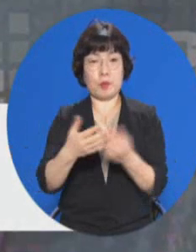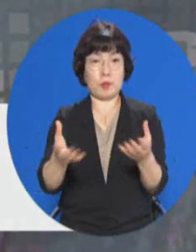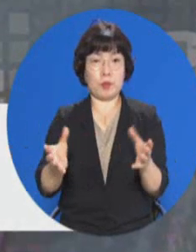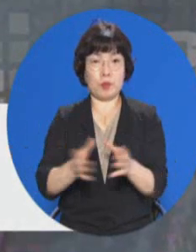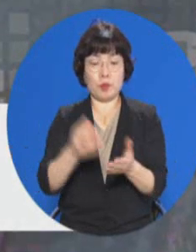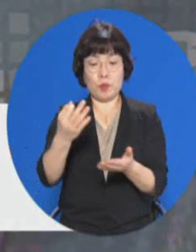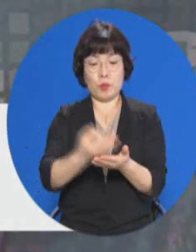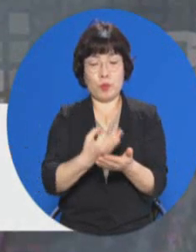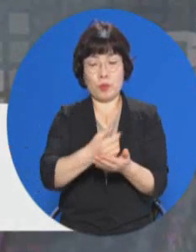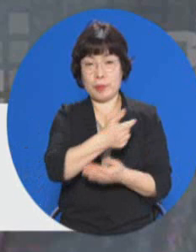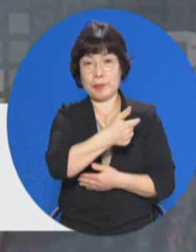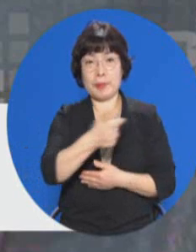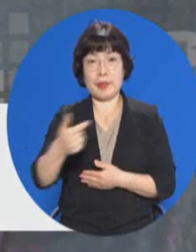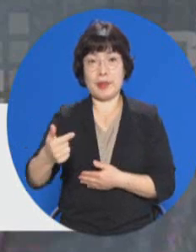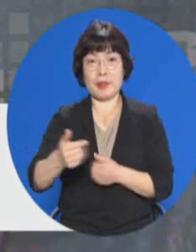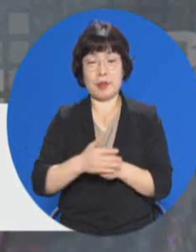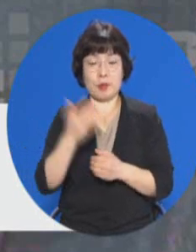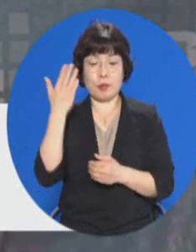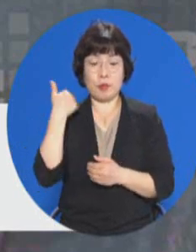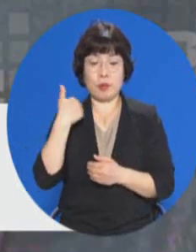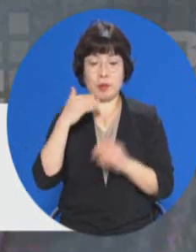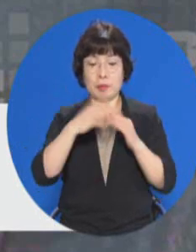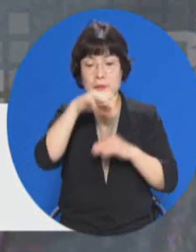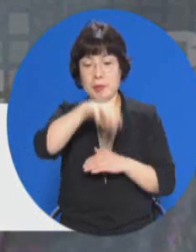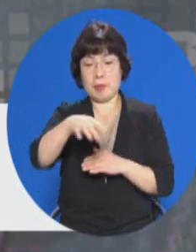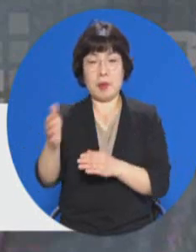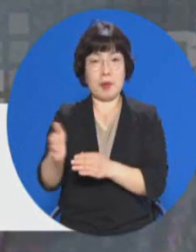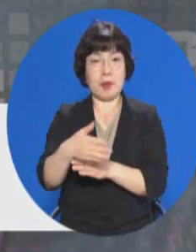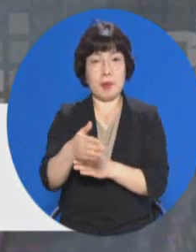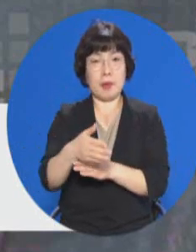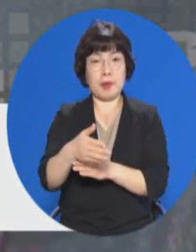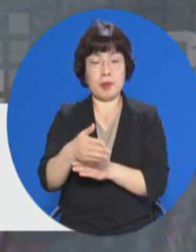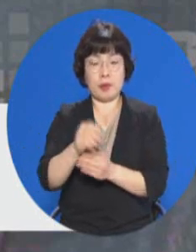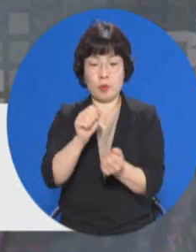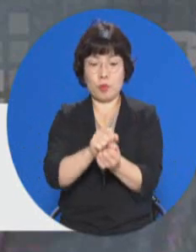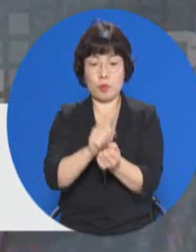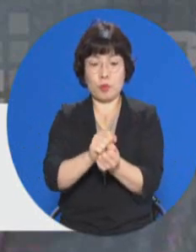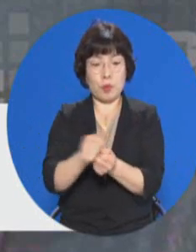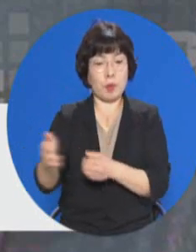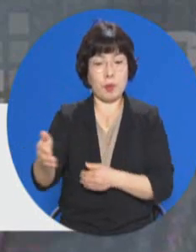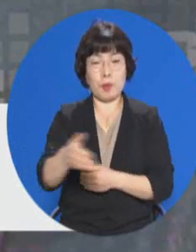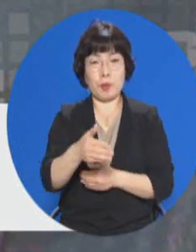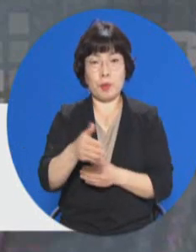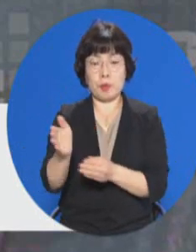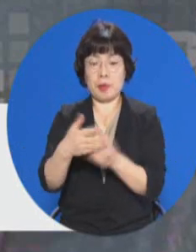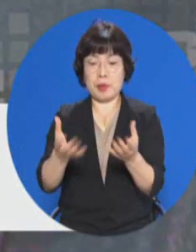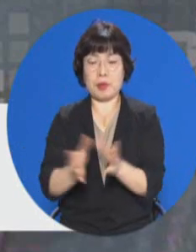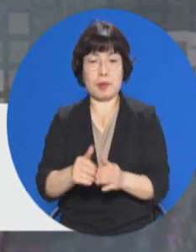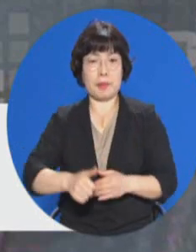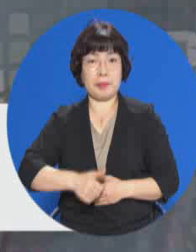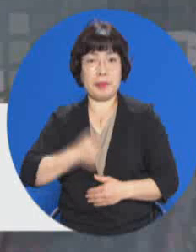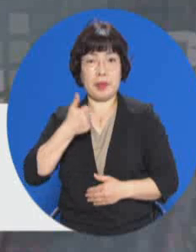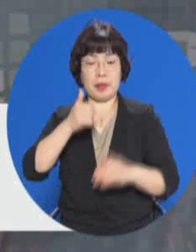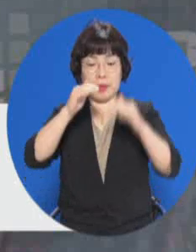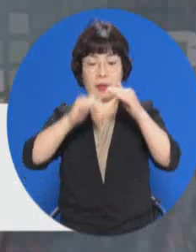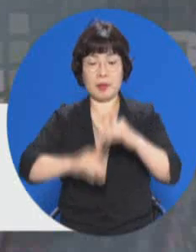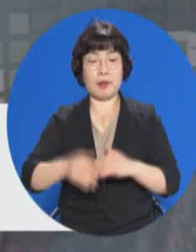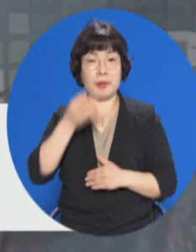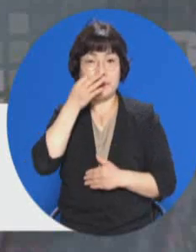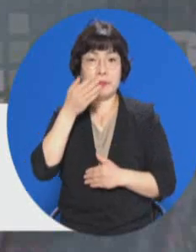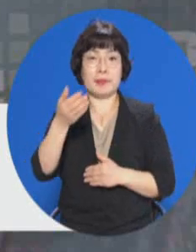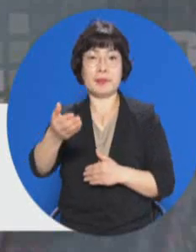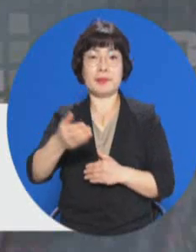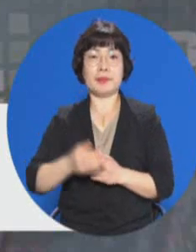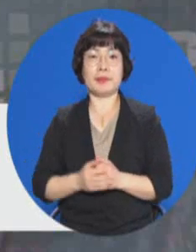큰 수확을 올리는데요. 최근 한 마을 앞 바다에서 이 조개의 씨가 말라 어민들이 분통을 터뜨리고 있습니다. 자세한